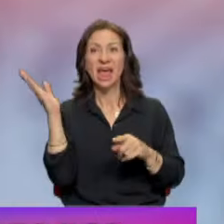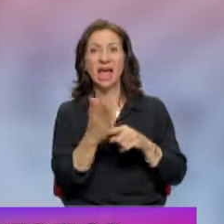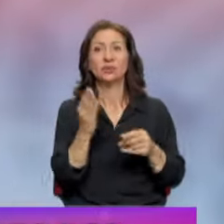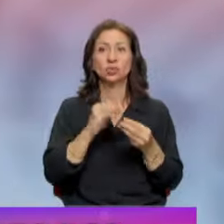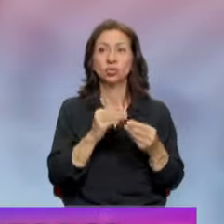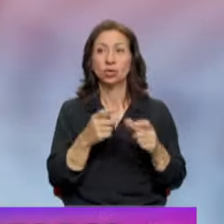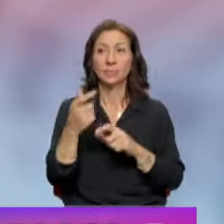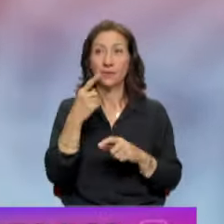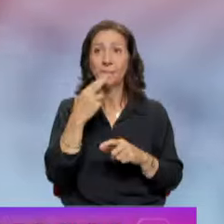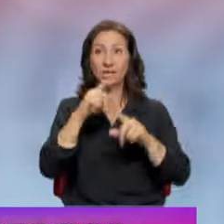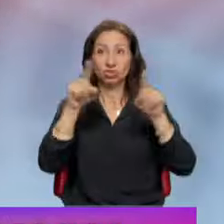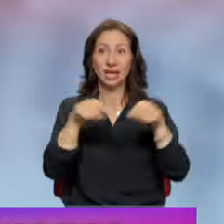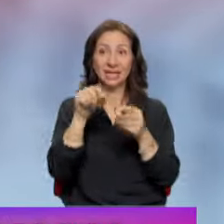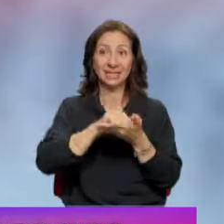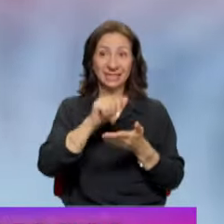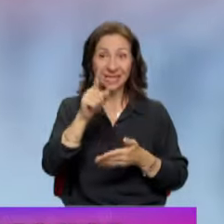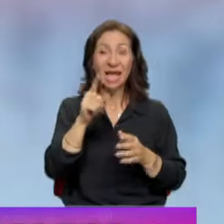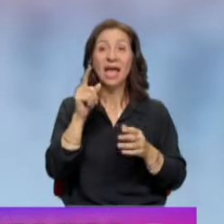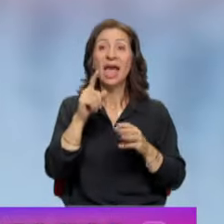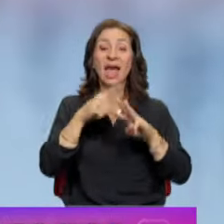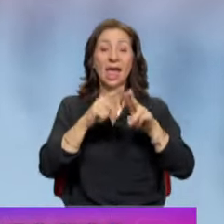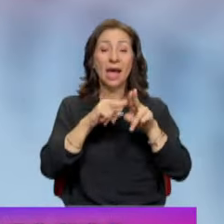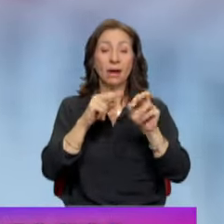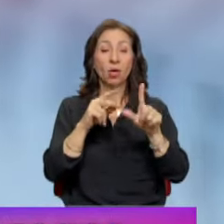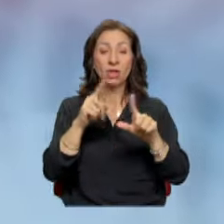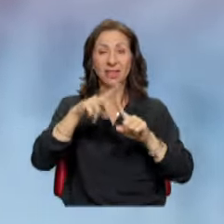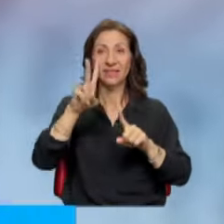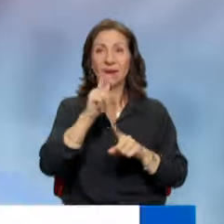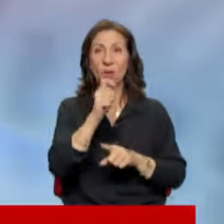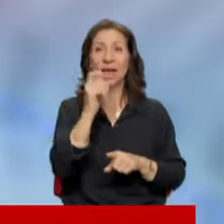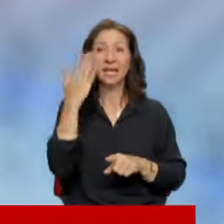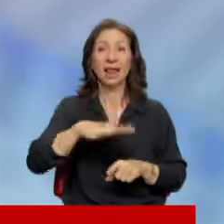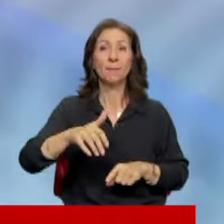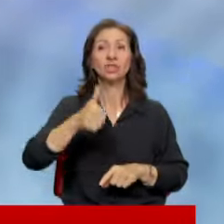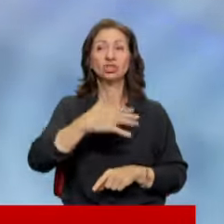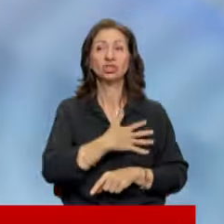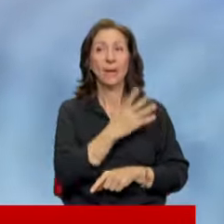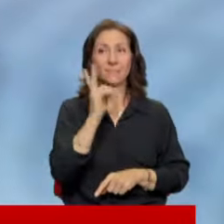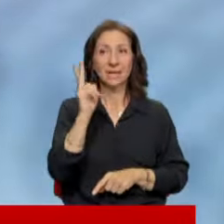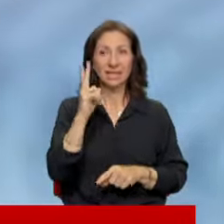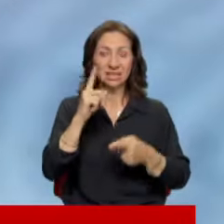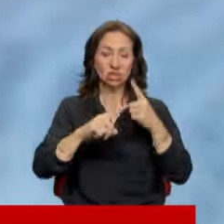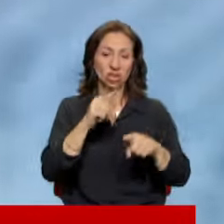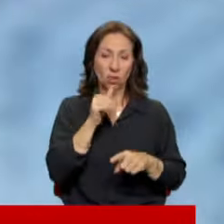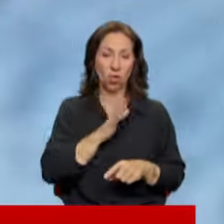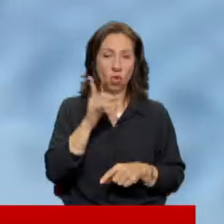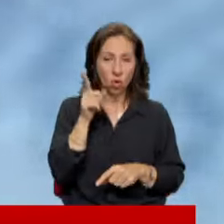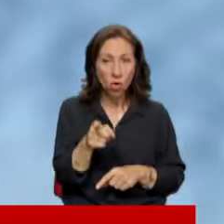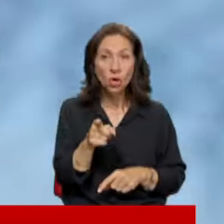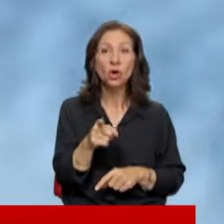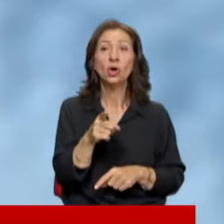suçlaması demiş pencere gazetesi başlıkta Ekol TV'ye bir röportaj verdi eski genel başkan CHP'nin eski genel